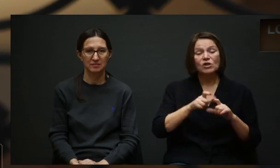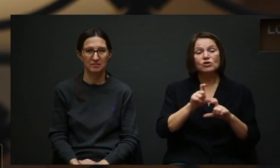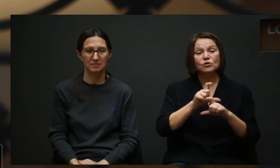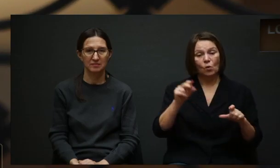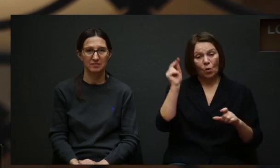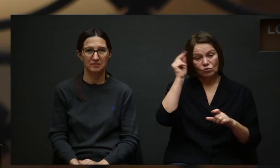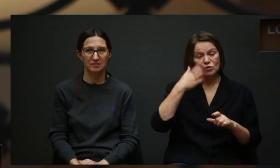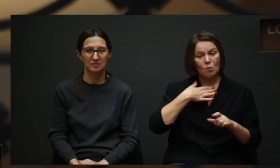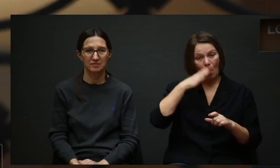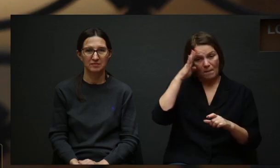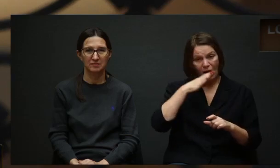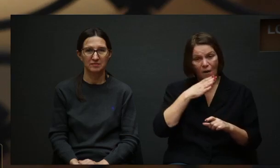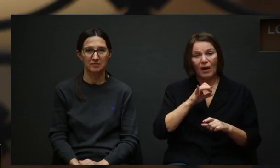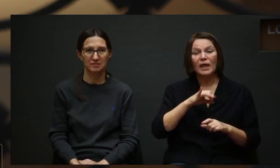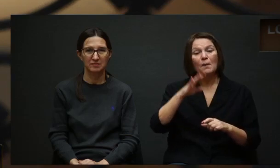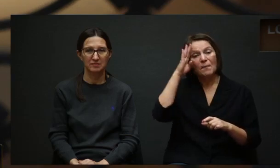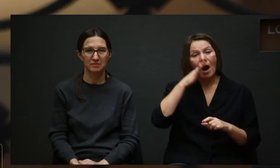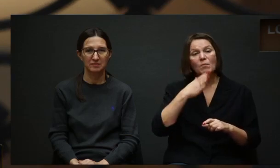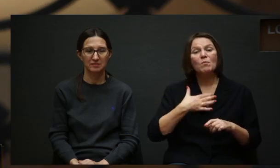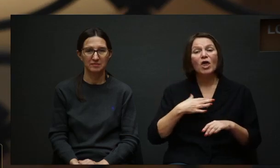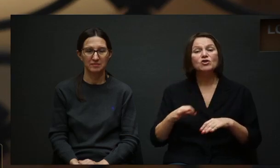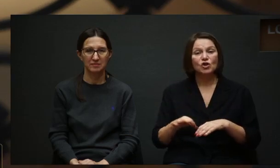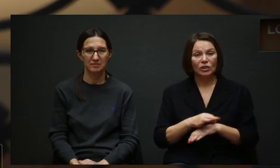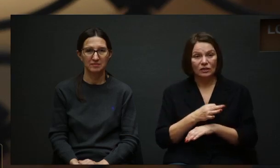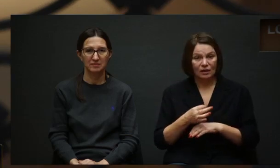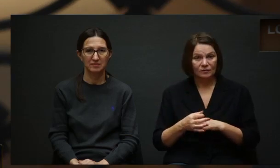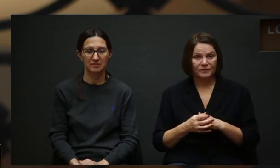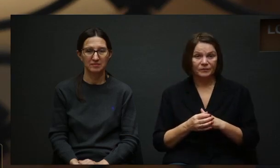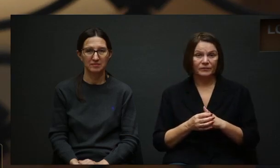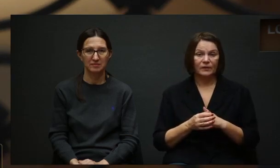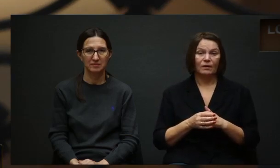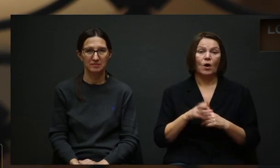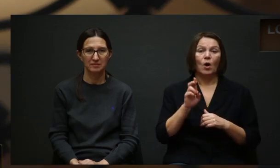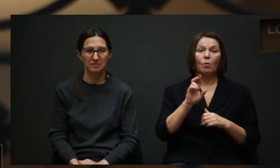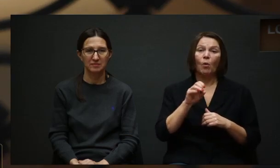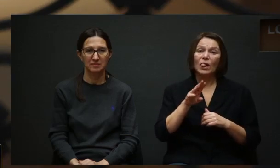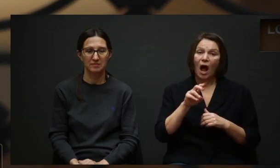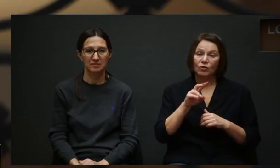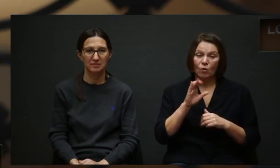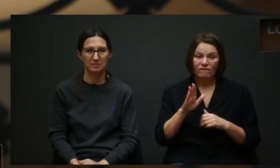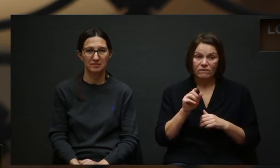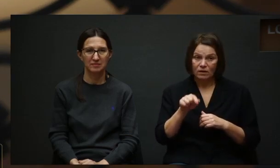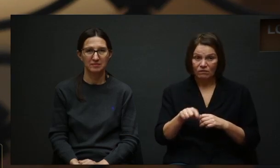моей жены, ну, и там, я не знаю, Булатов учился и